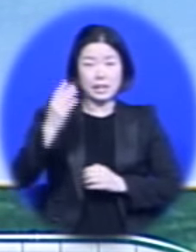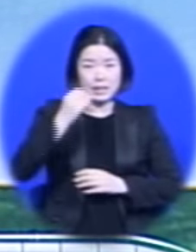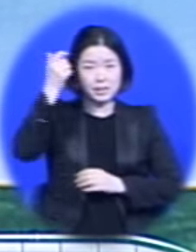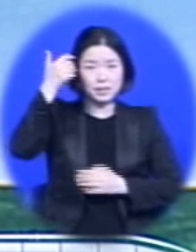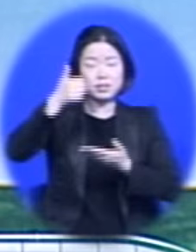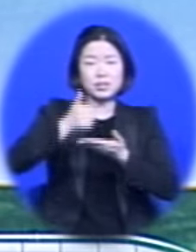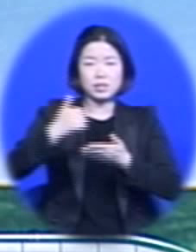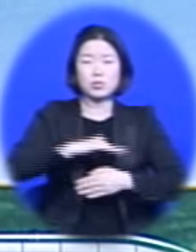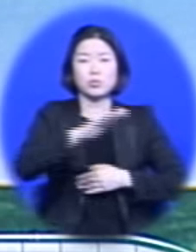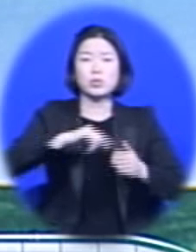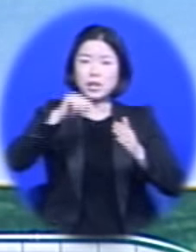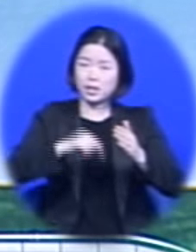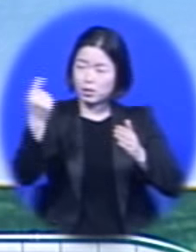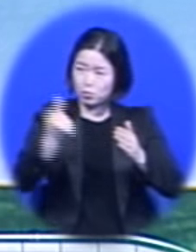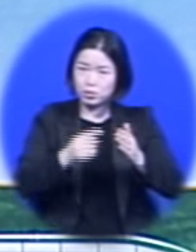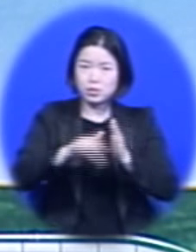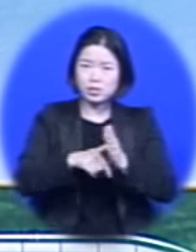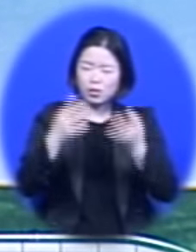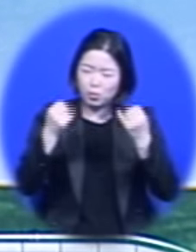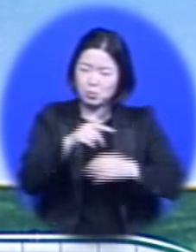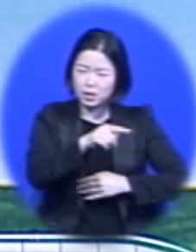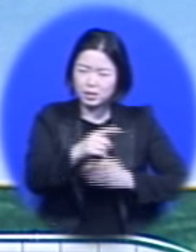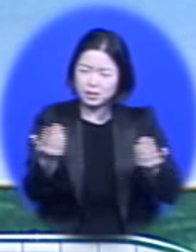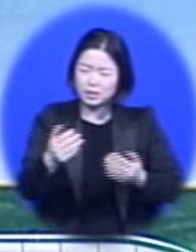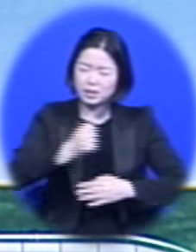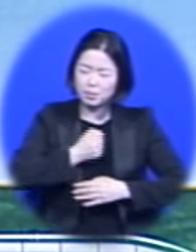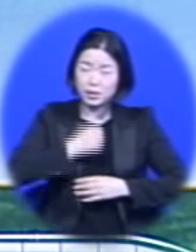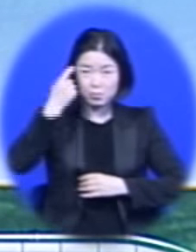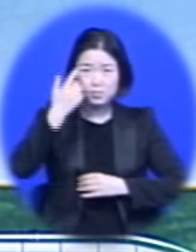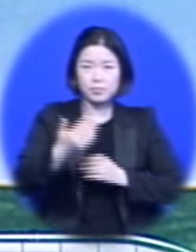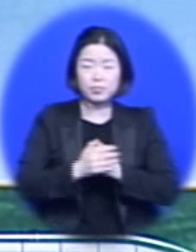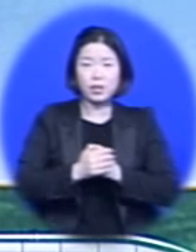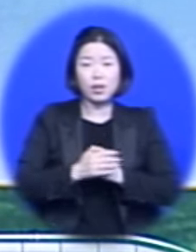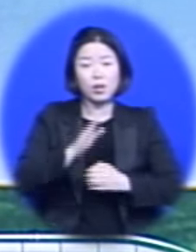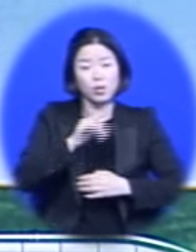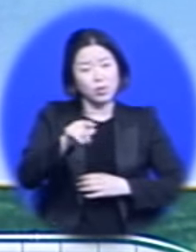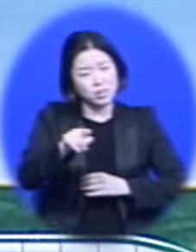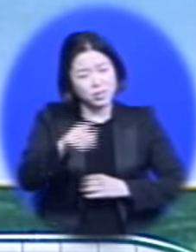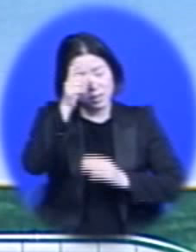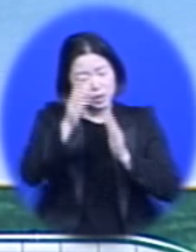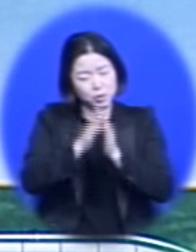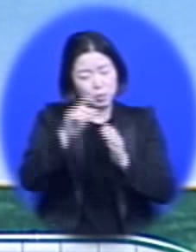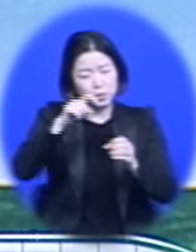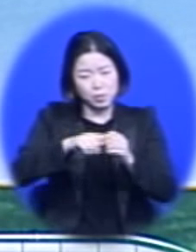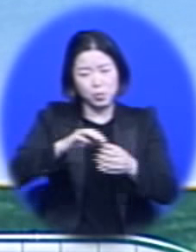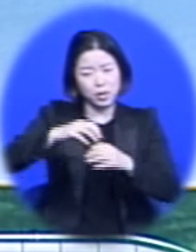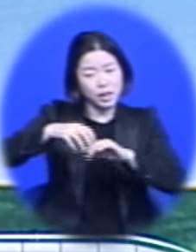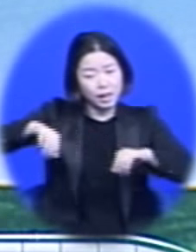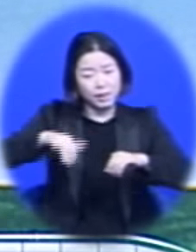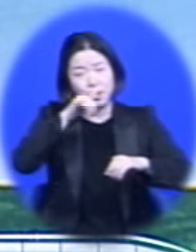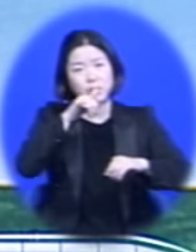성령께서 우리 안에 오셨을 때 얼마나 그 일이 답답하시겠습니까? 너는 진짜 기도할 제목이 따로 있는 거야.